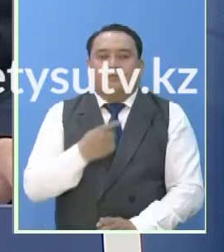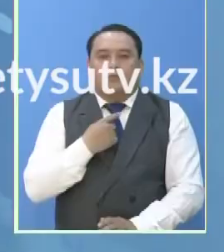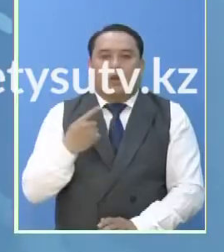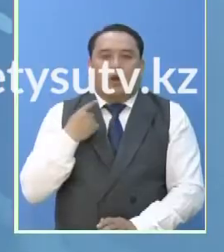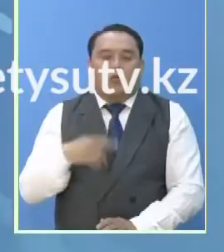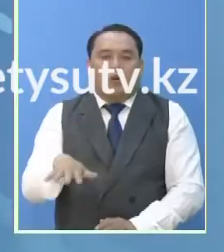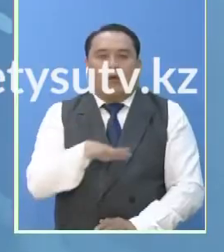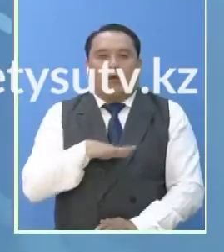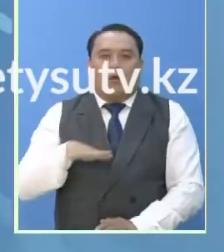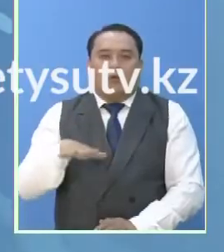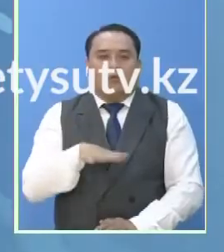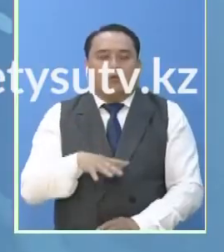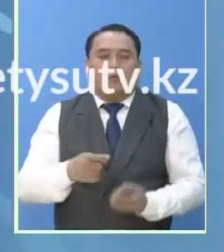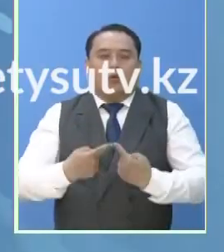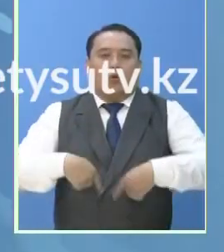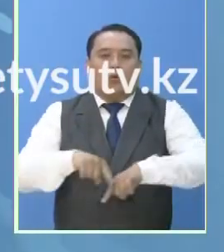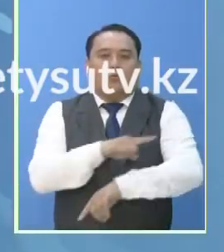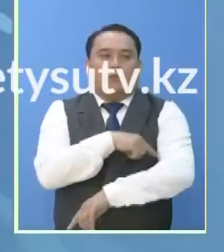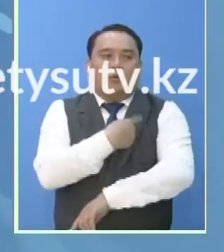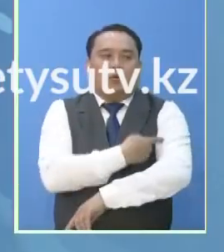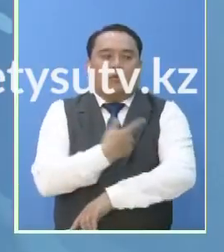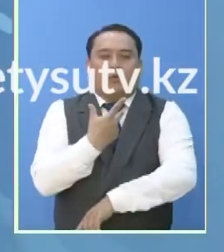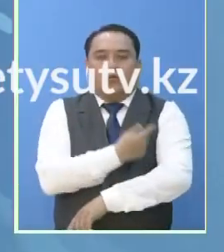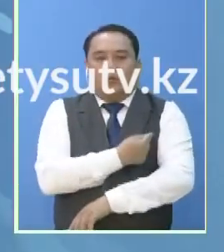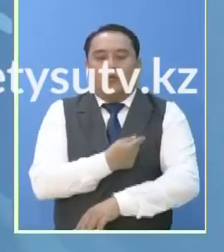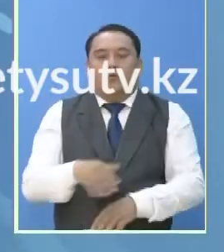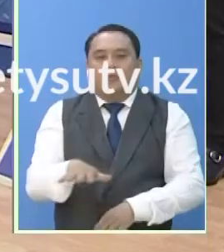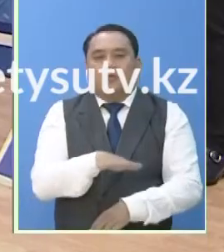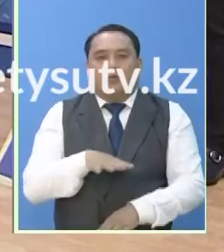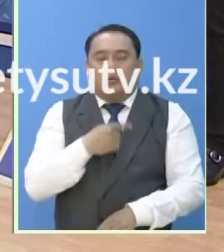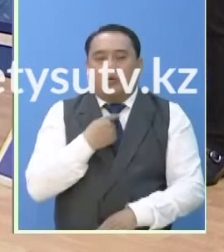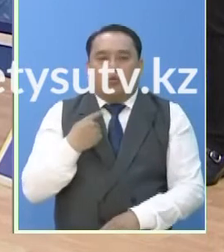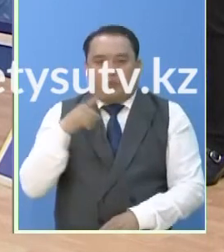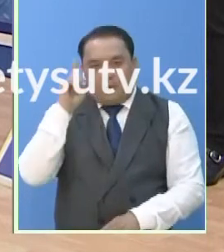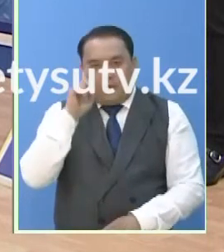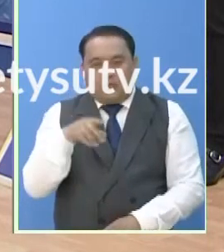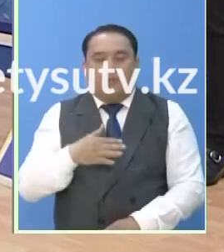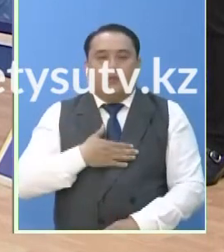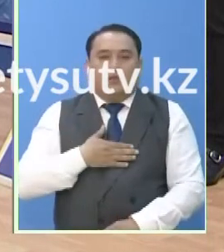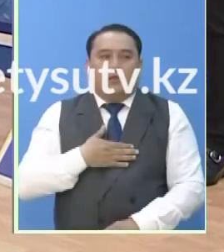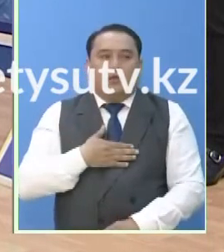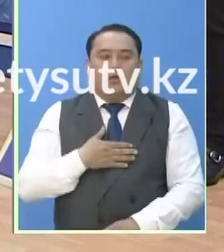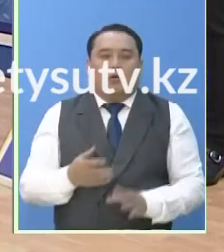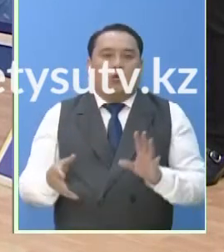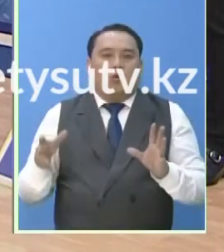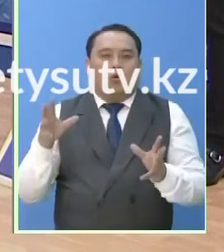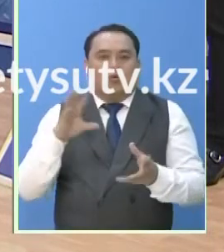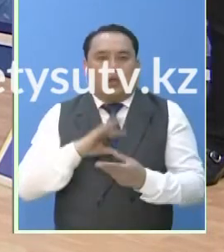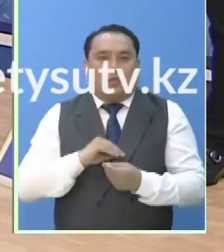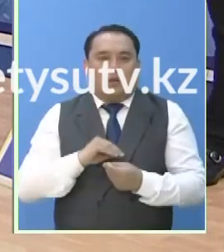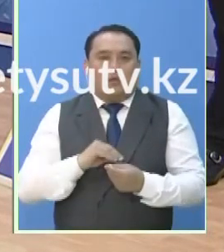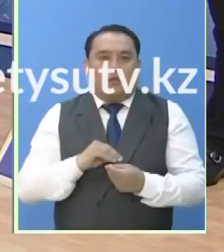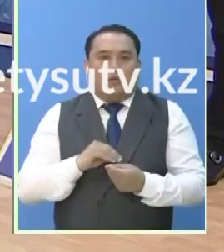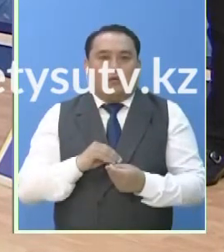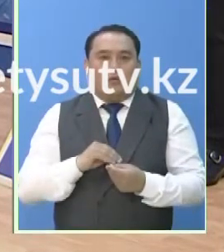пункттер айта кетсек халыққа. Талдықорған қаласында бізде өзіңіз білесіз, бізде жалпы